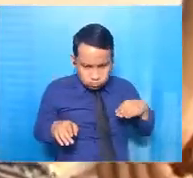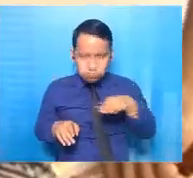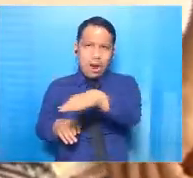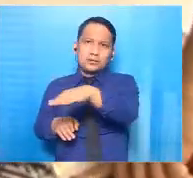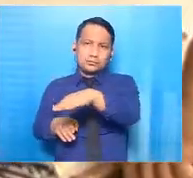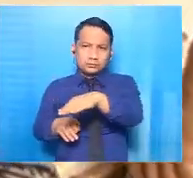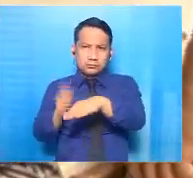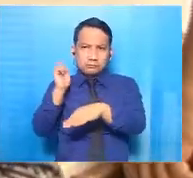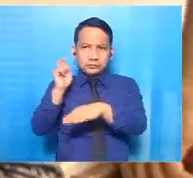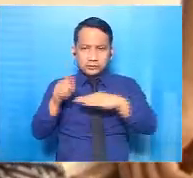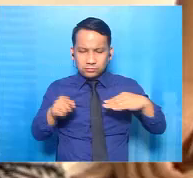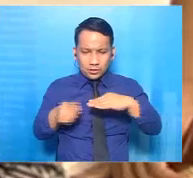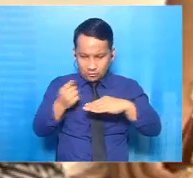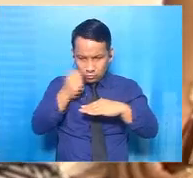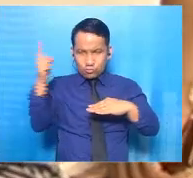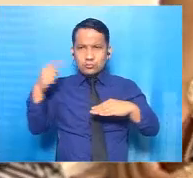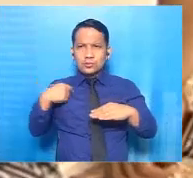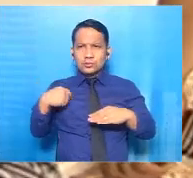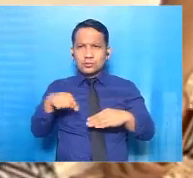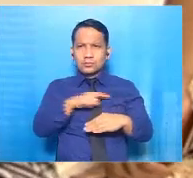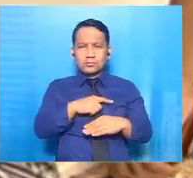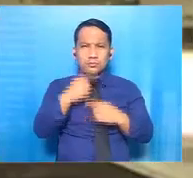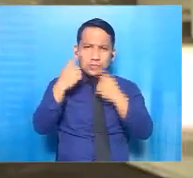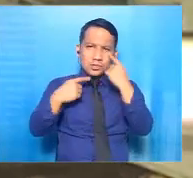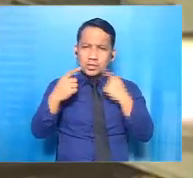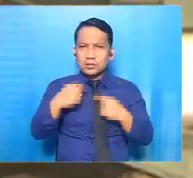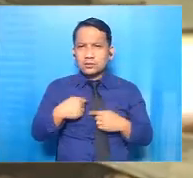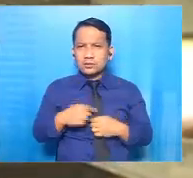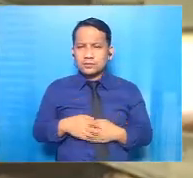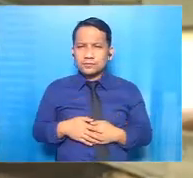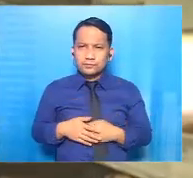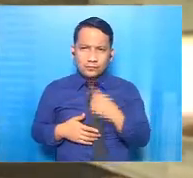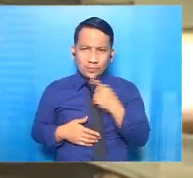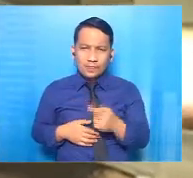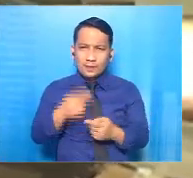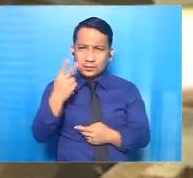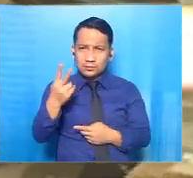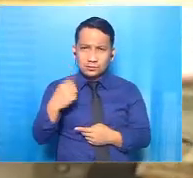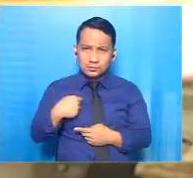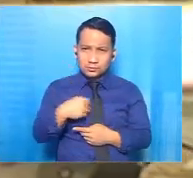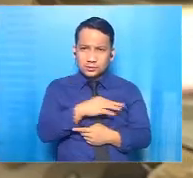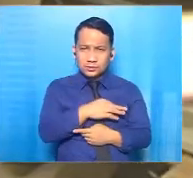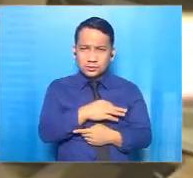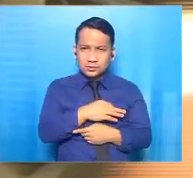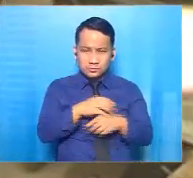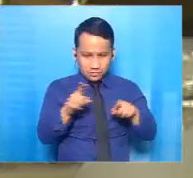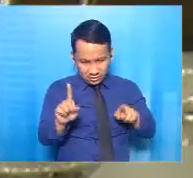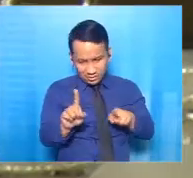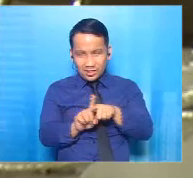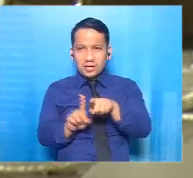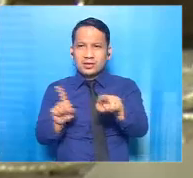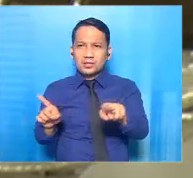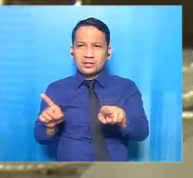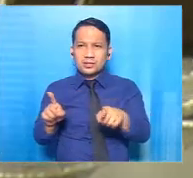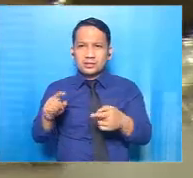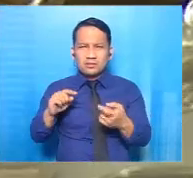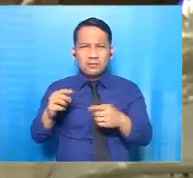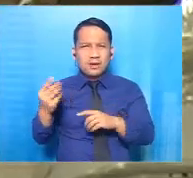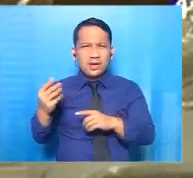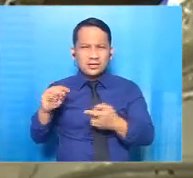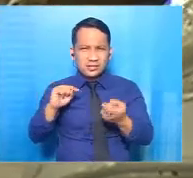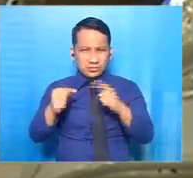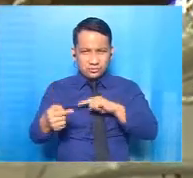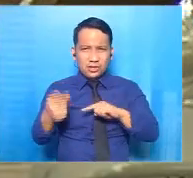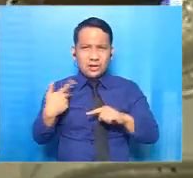arangkada niya. Nagulat kami talaga. Umiyak nga ako eh. Dalawang empleyado ng bangko ang nahagip ng SUV at nagtamo ng minor